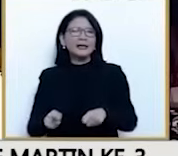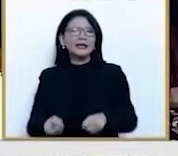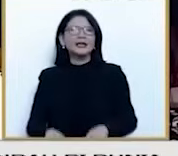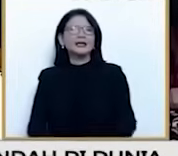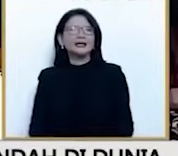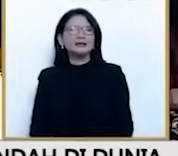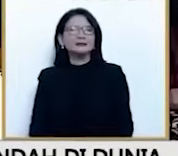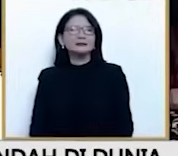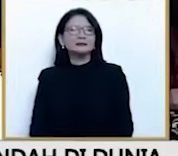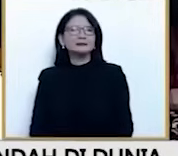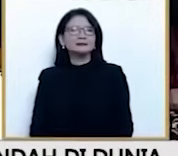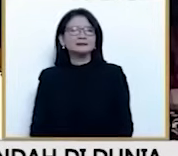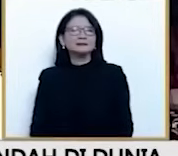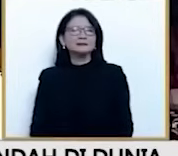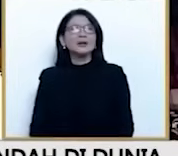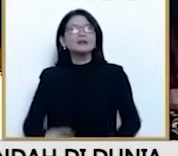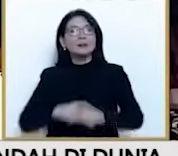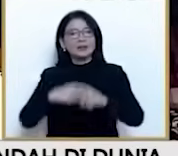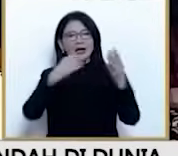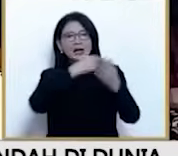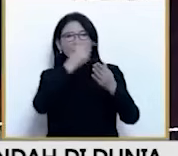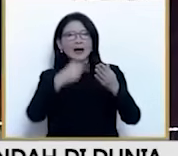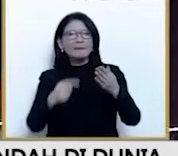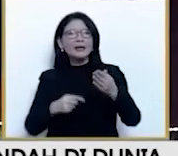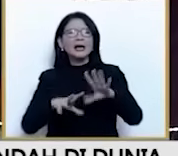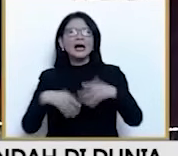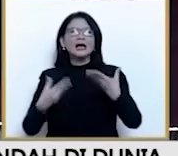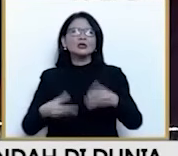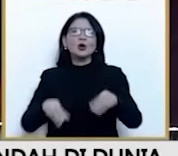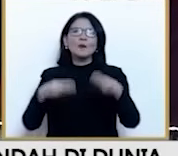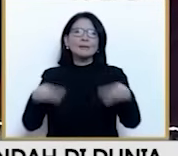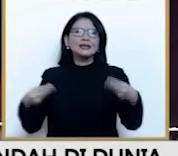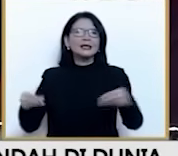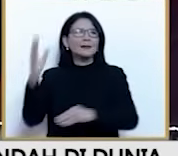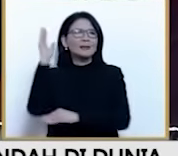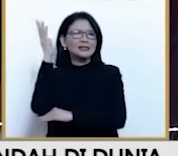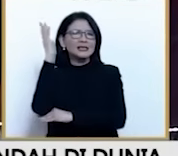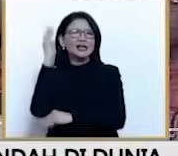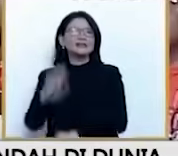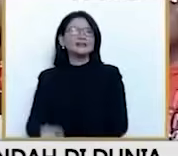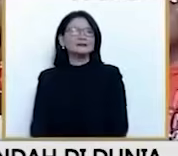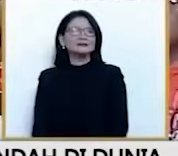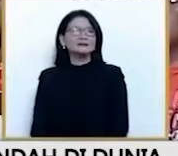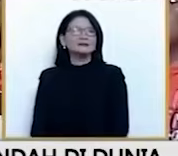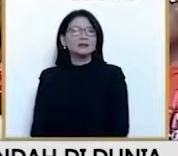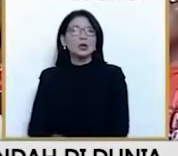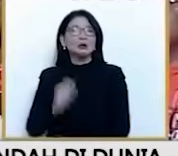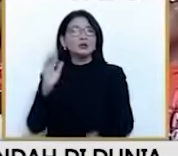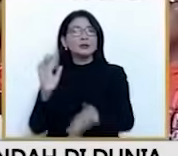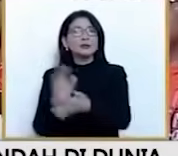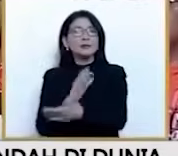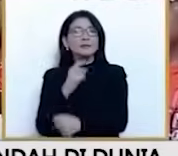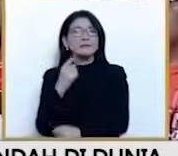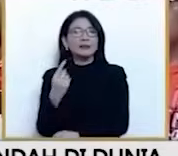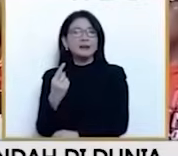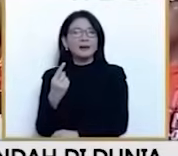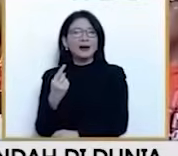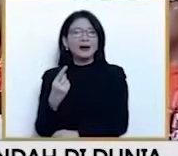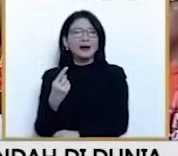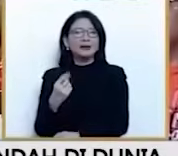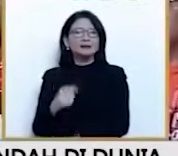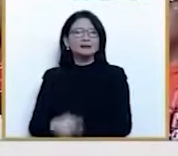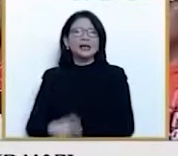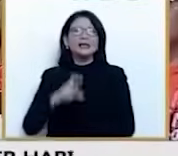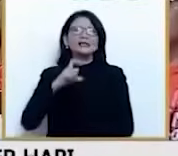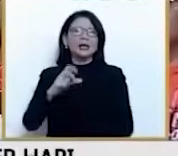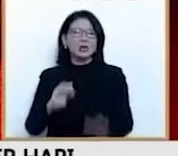visualisasi berupa gambar ataupun juga materi presentasi. Dan untuk kesempatan pertama kami berikan untuk pasangan